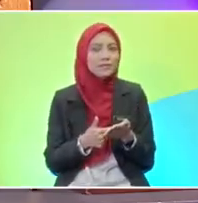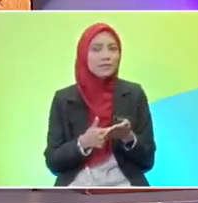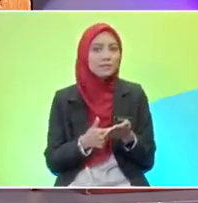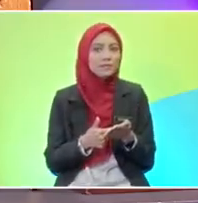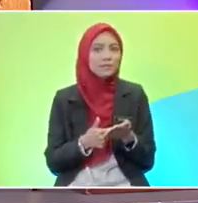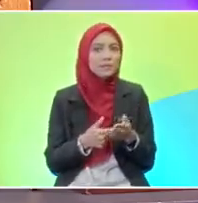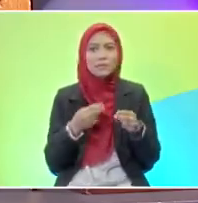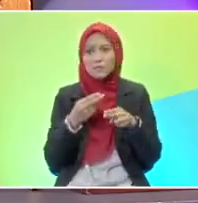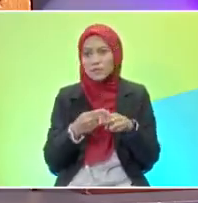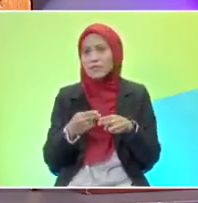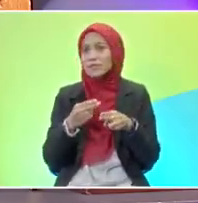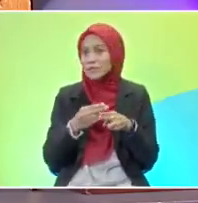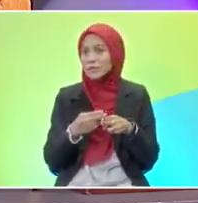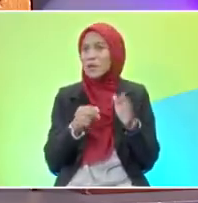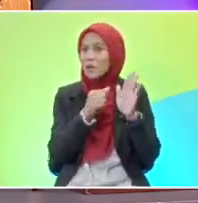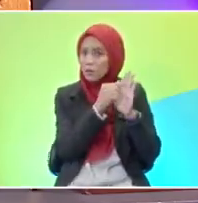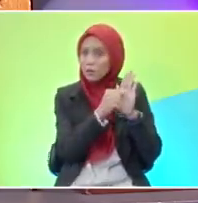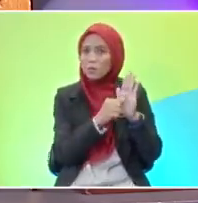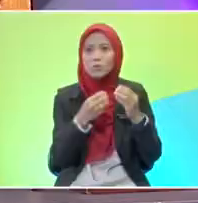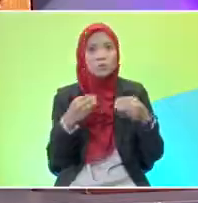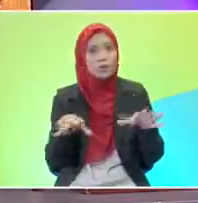pisau ukiran pun